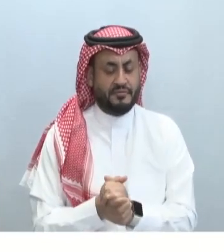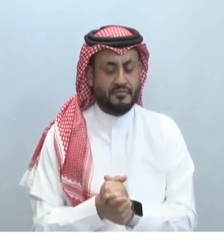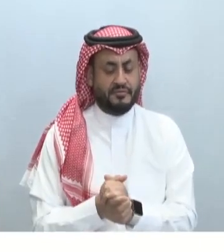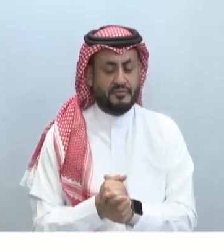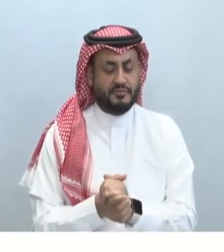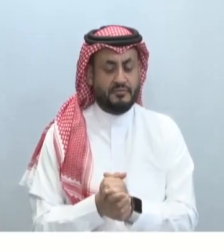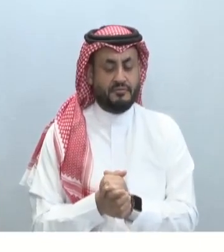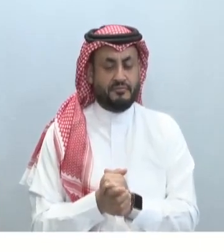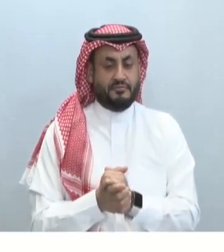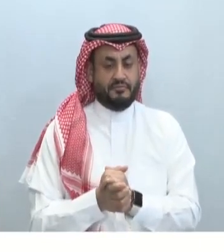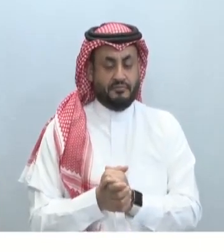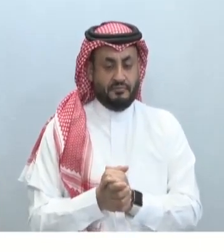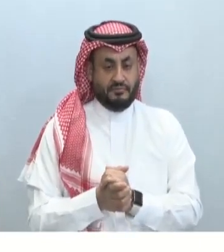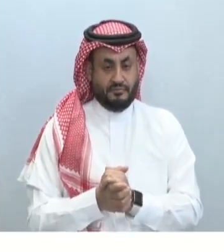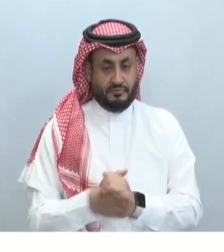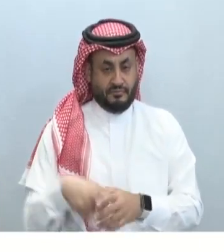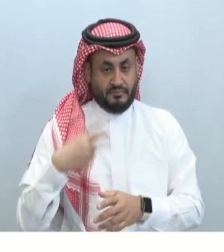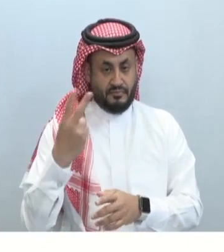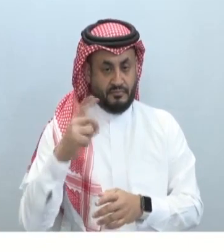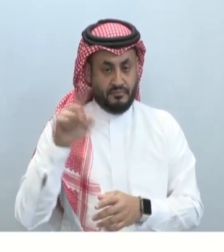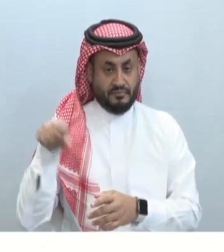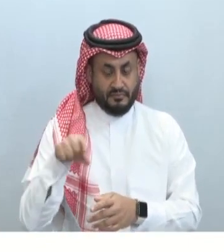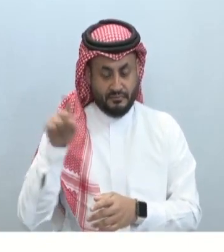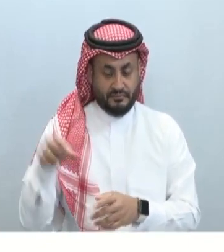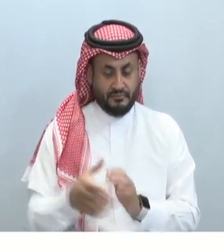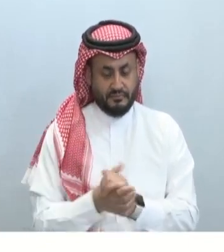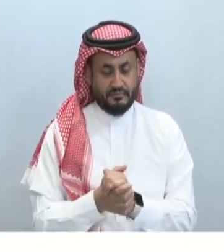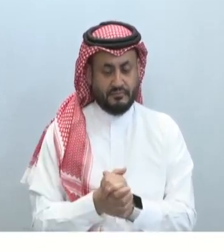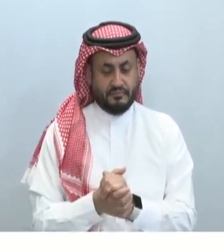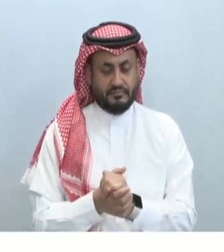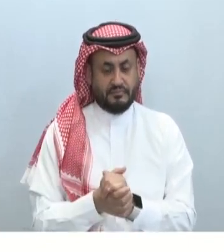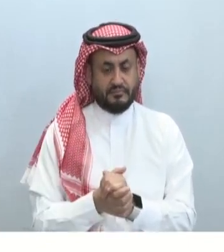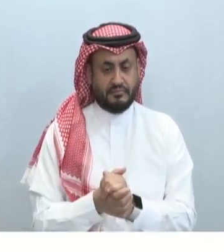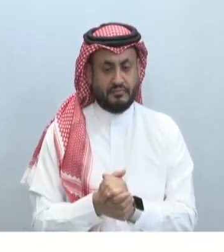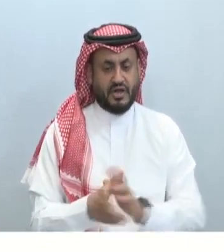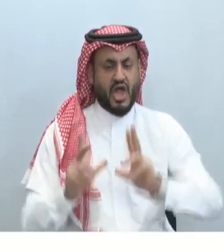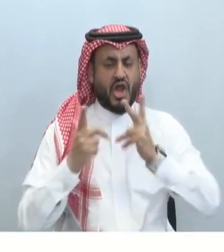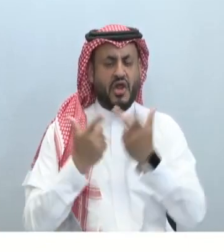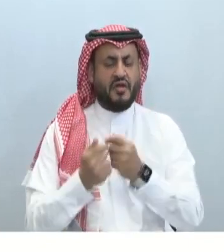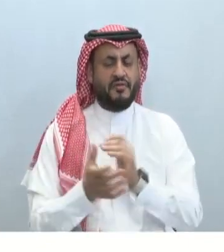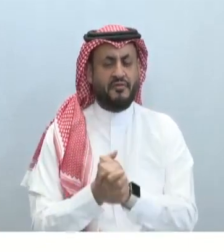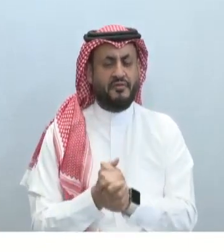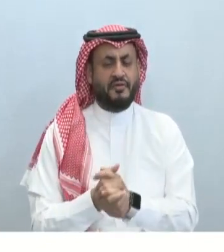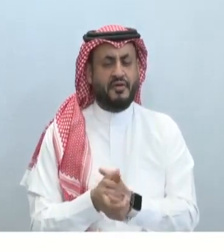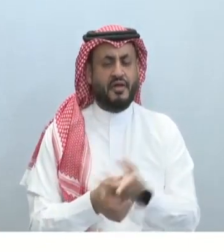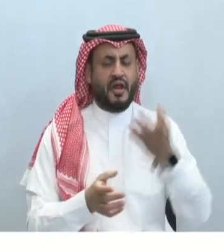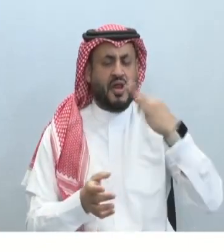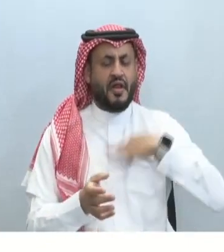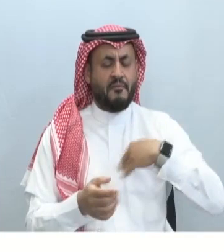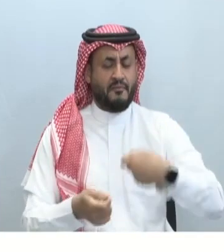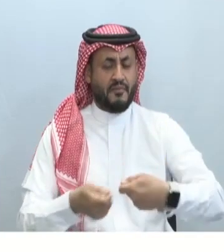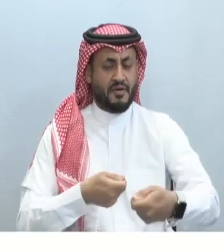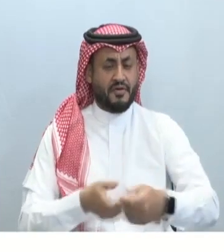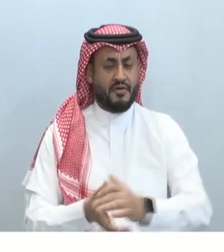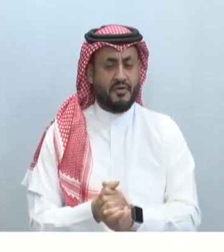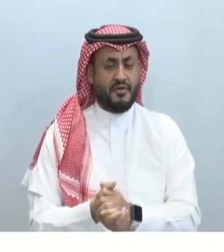الفوائد السؤال الثاني ما النتائج التي تعود على البائع اذا